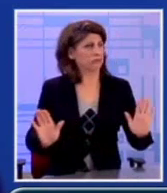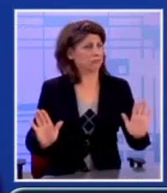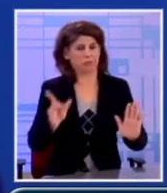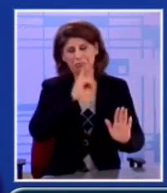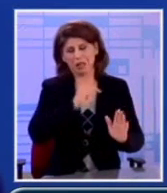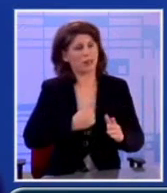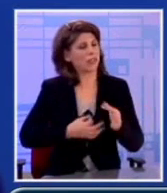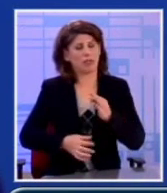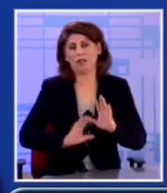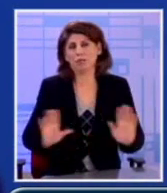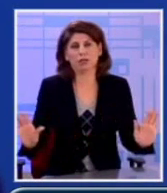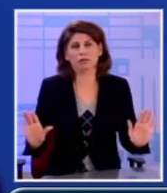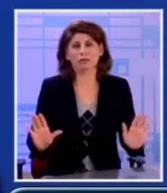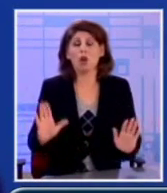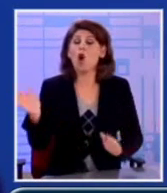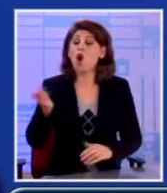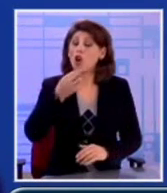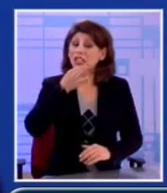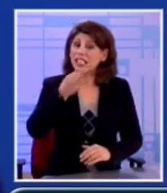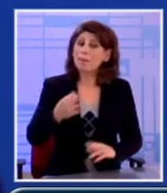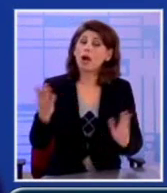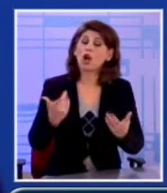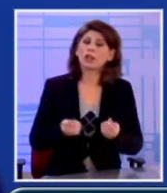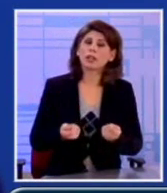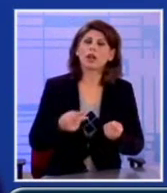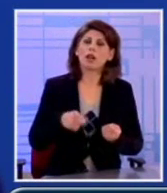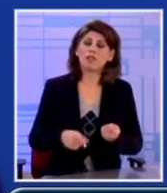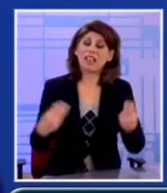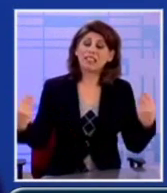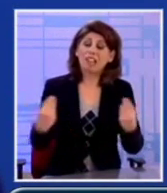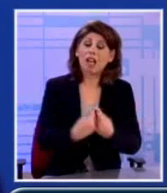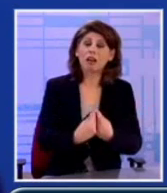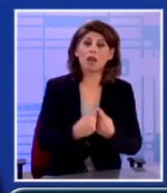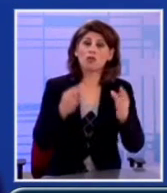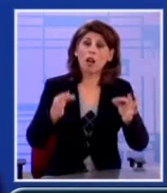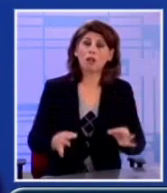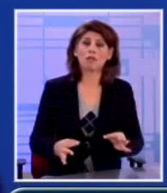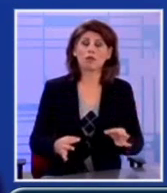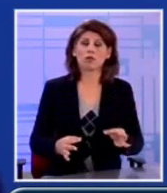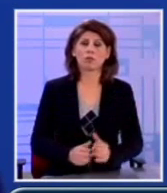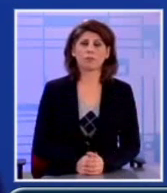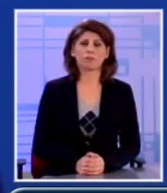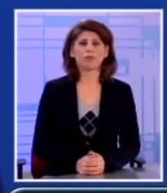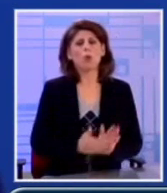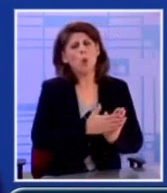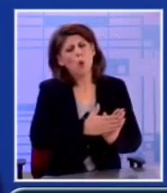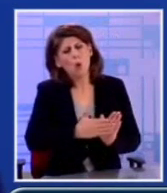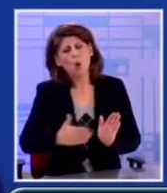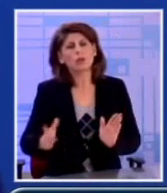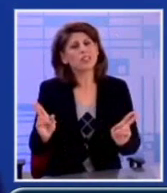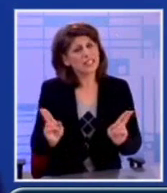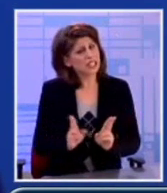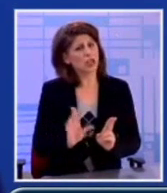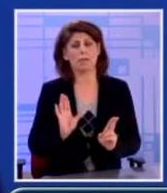διότι όλα όσα λέω και κάνω είναι σύστοιχα με όλα όσα διαχρονικά σε αυτή τη